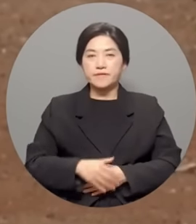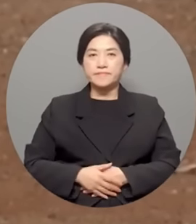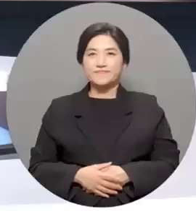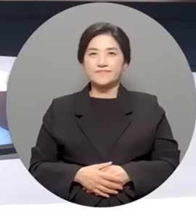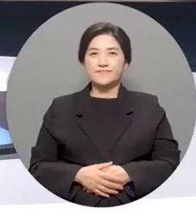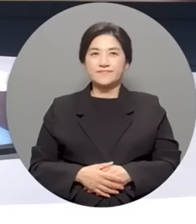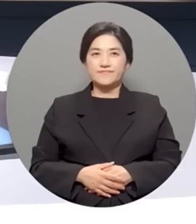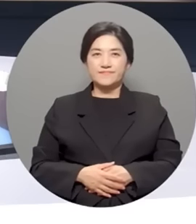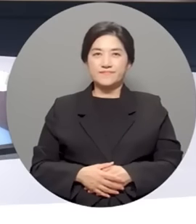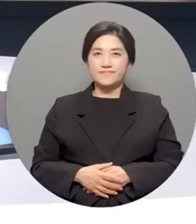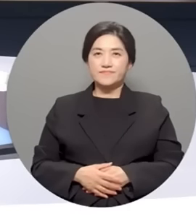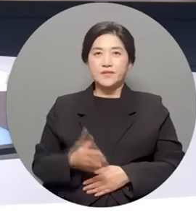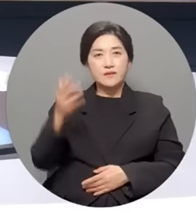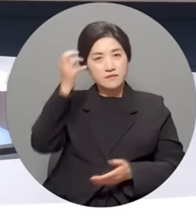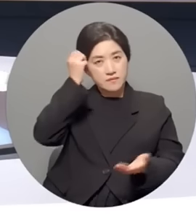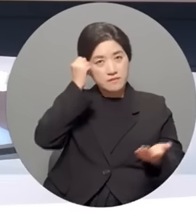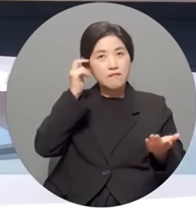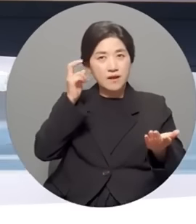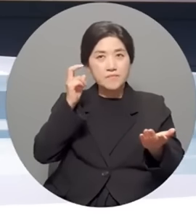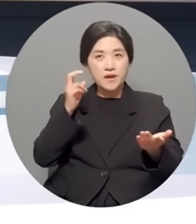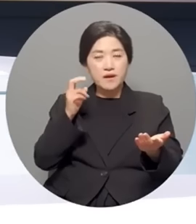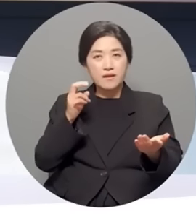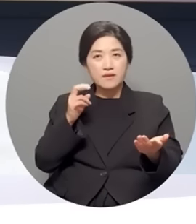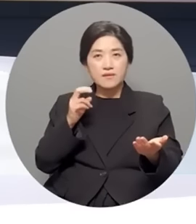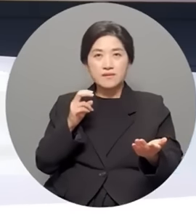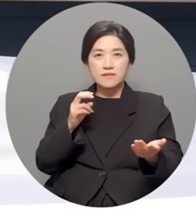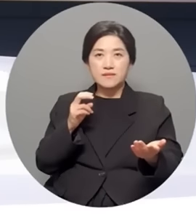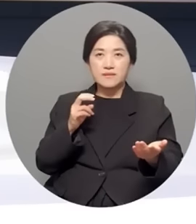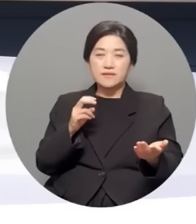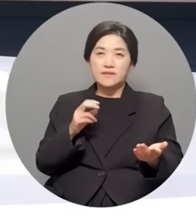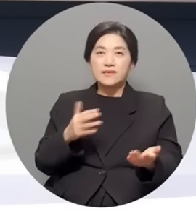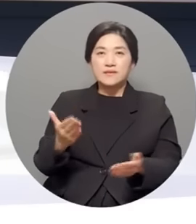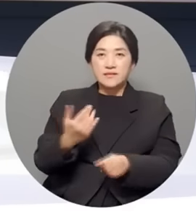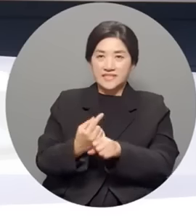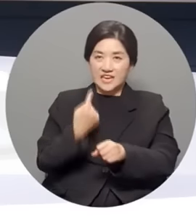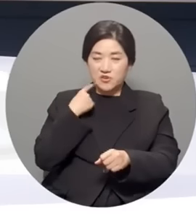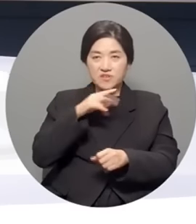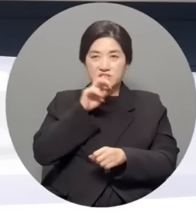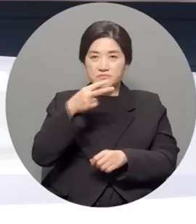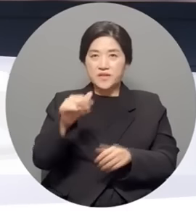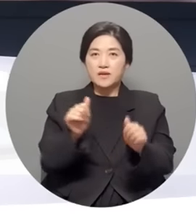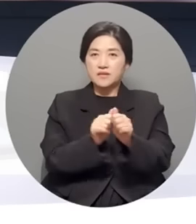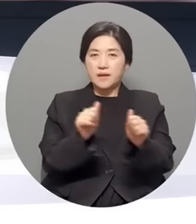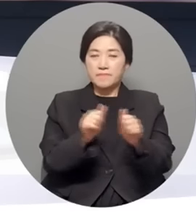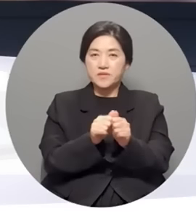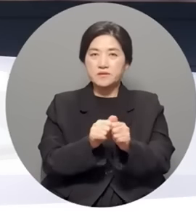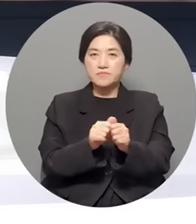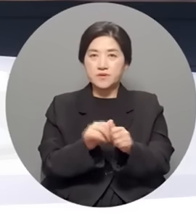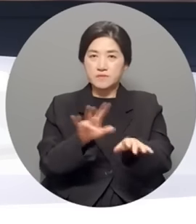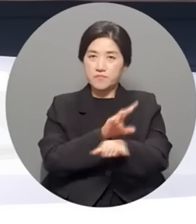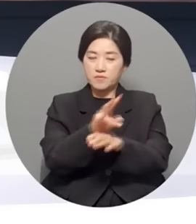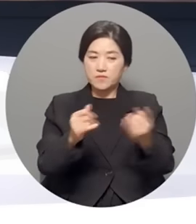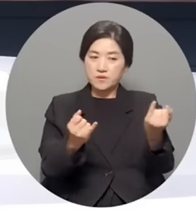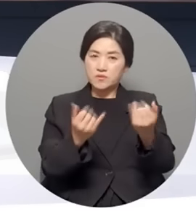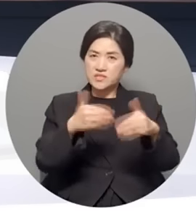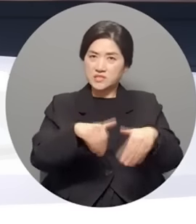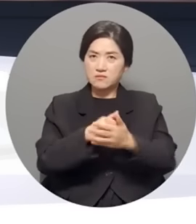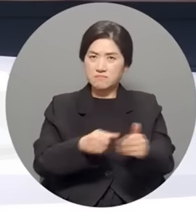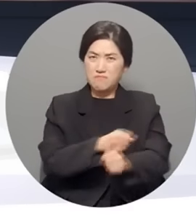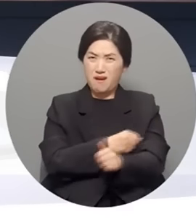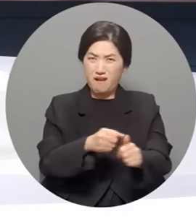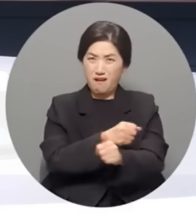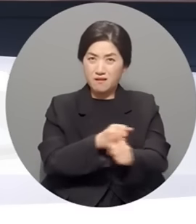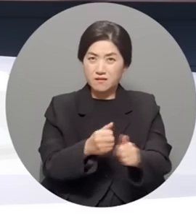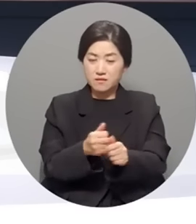정동욱입니다. 기억하실지 모르겠습니다. 지난해 한 20대 남성이 편의점에서 여성 직원을 폭행했던 사건이 있었는데요. 당시 이